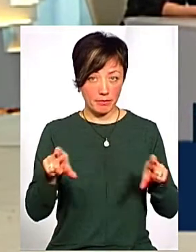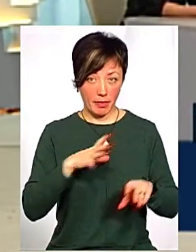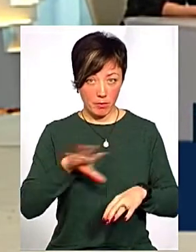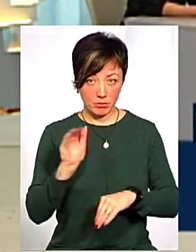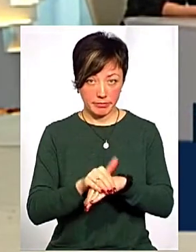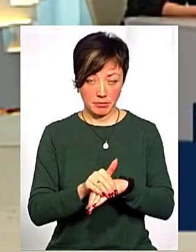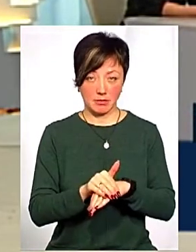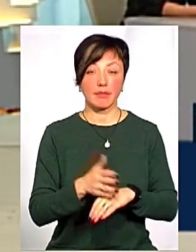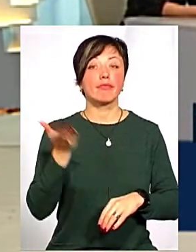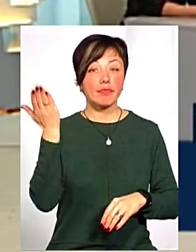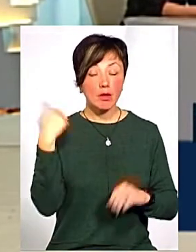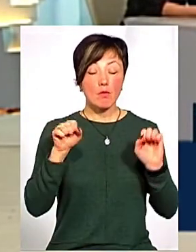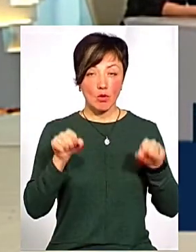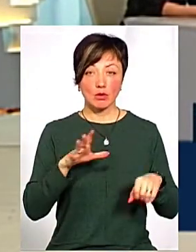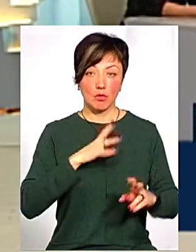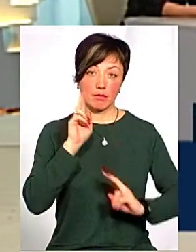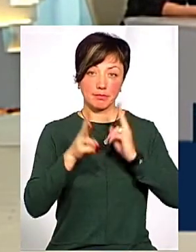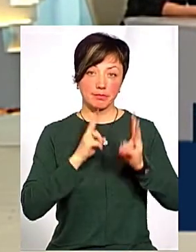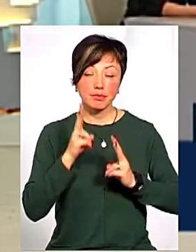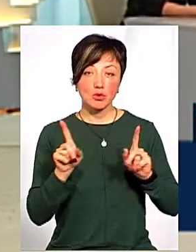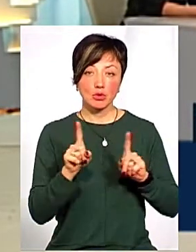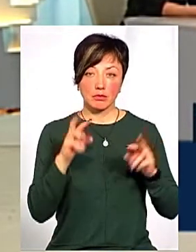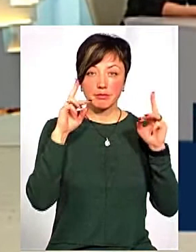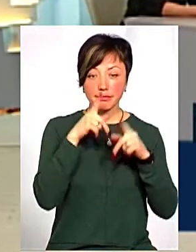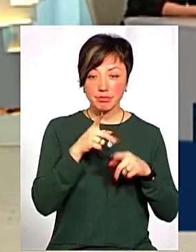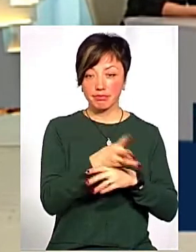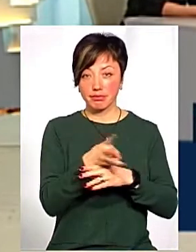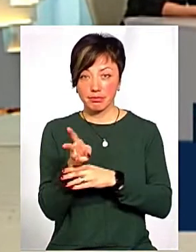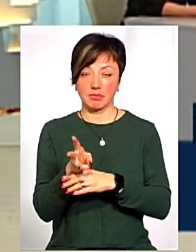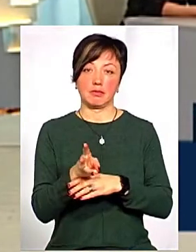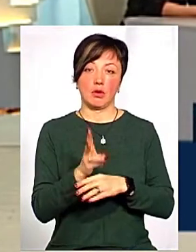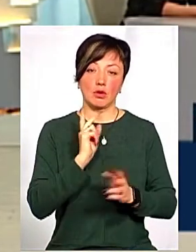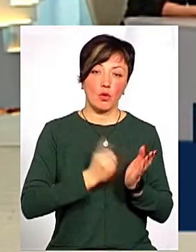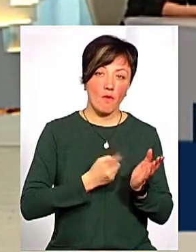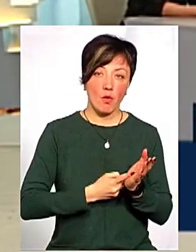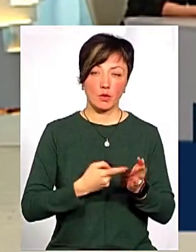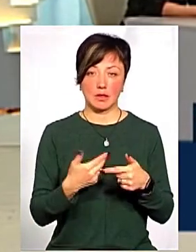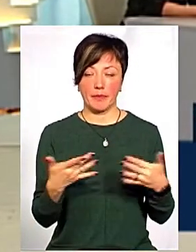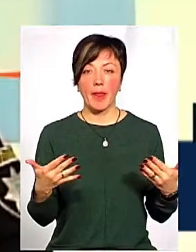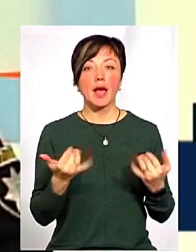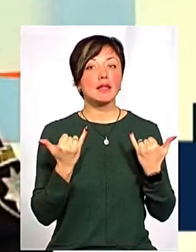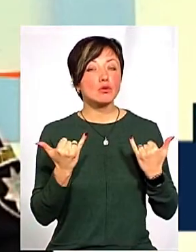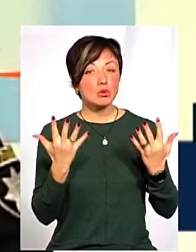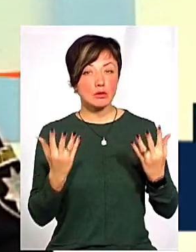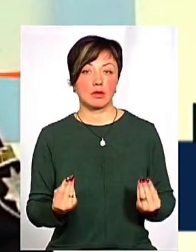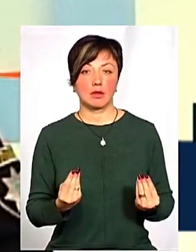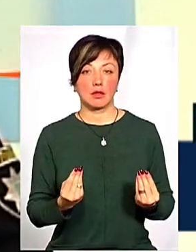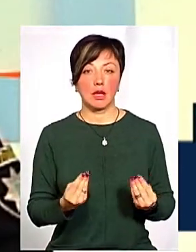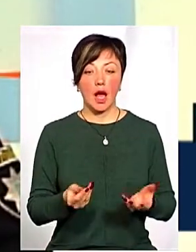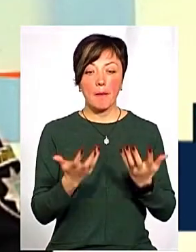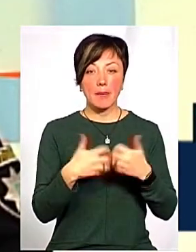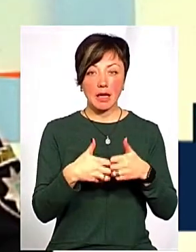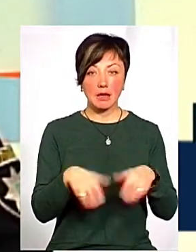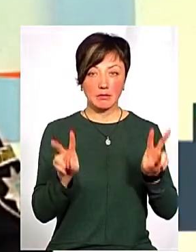знаку. Тоді можна було робити оскарження, щось комусь там доказувати. На сьогоднішній день